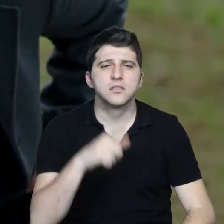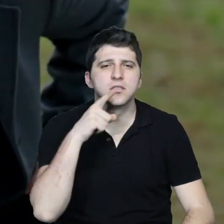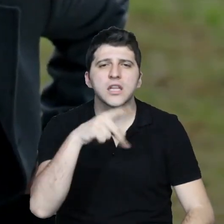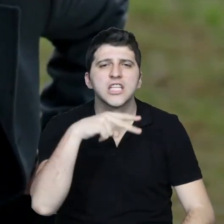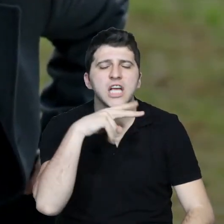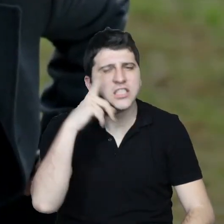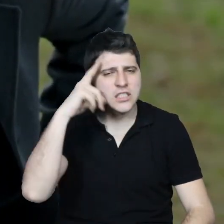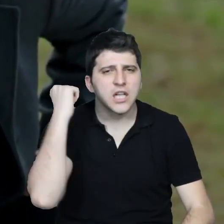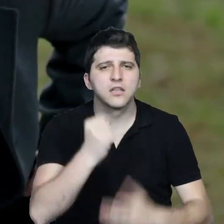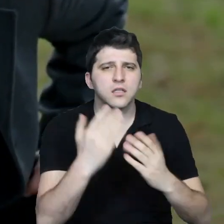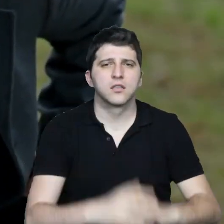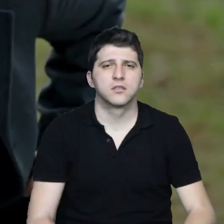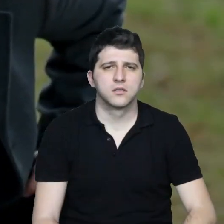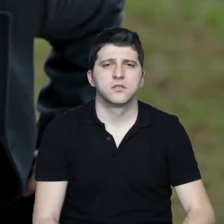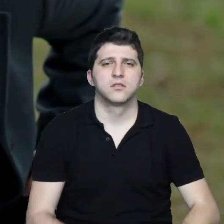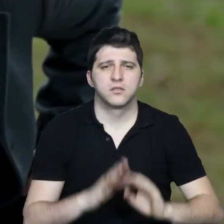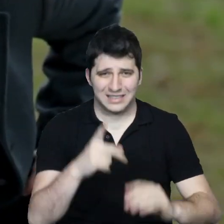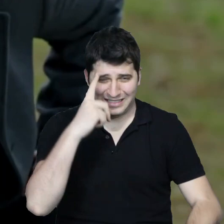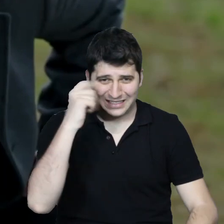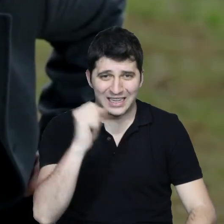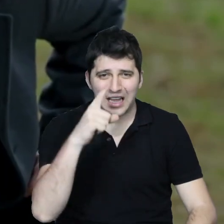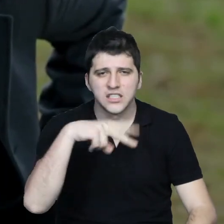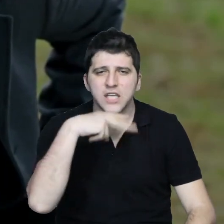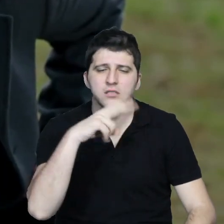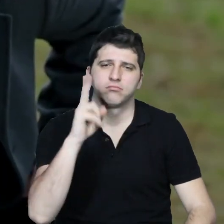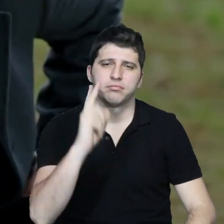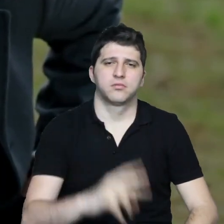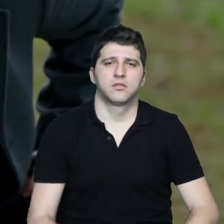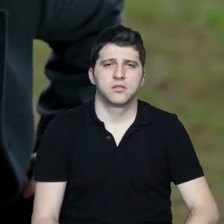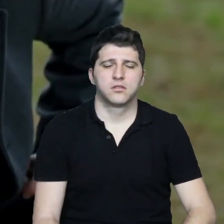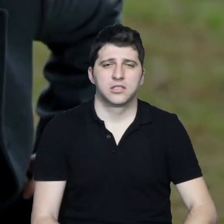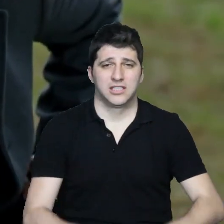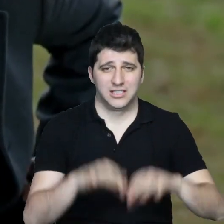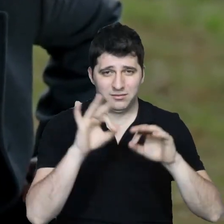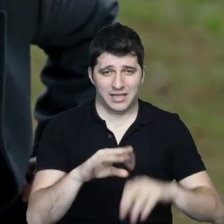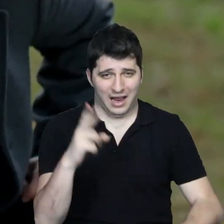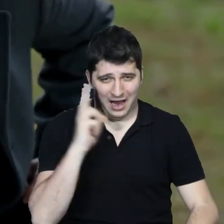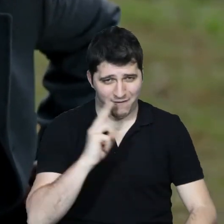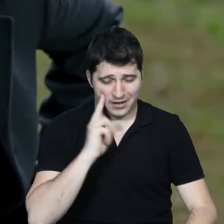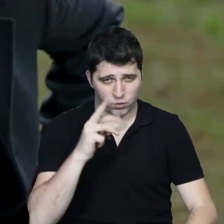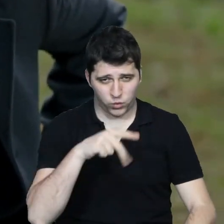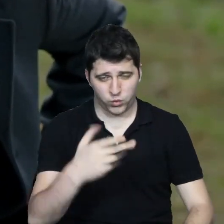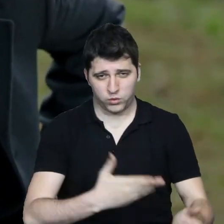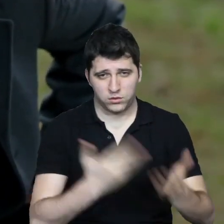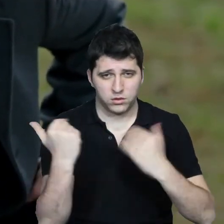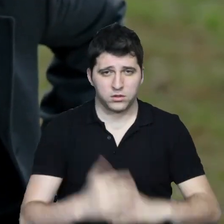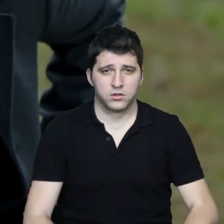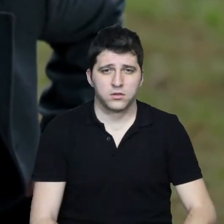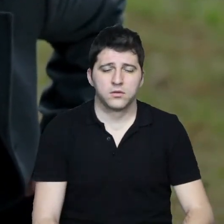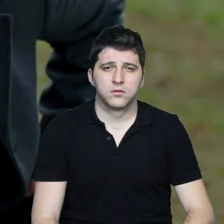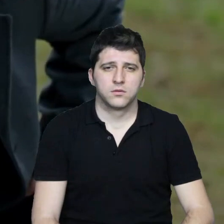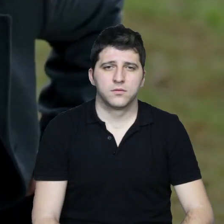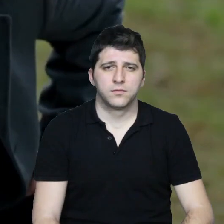var. Zira bu inat sadece keçilerde olur. Şimdi efendi gibi yürüyeceğiz buradan, tamam mı?